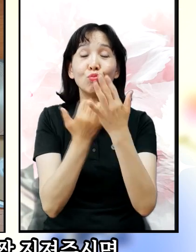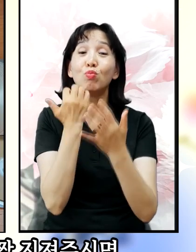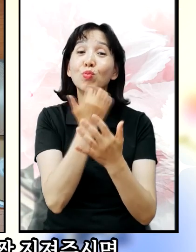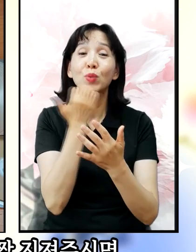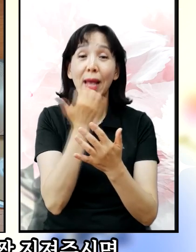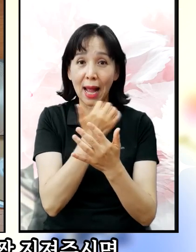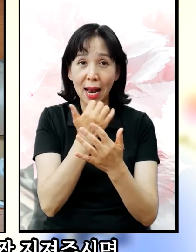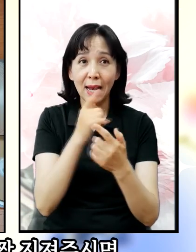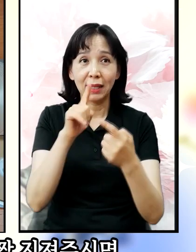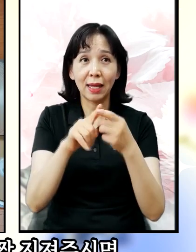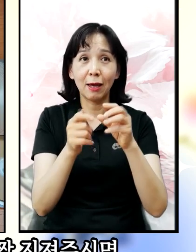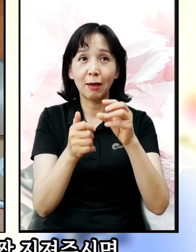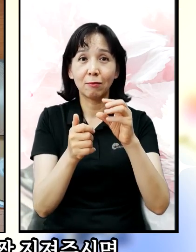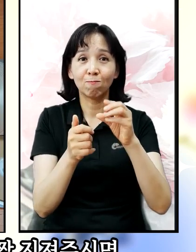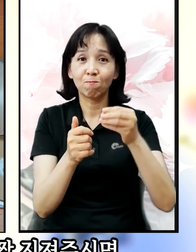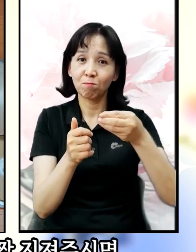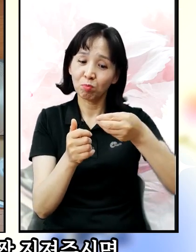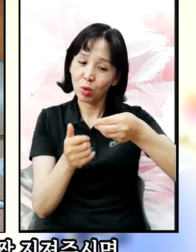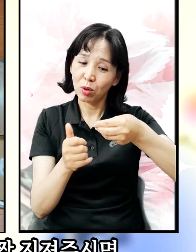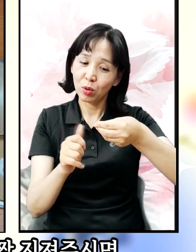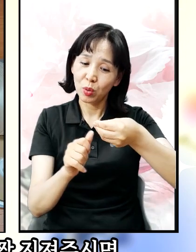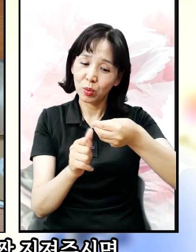아래쪽에서 얘를 살짝